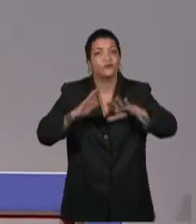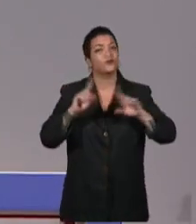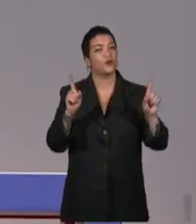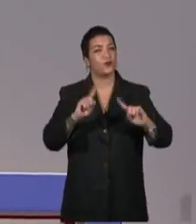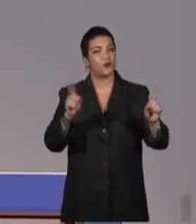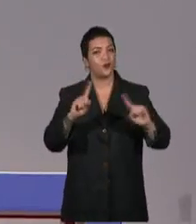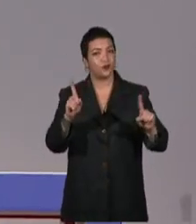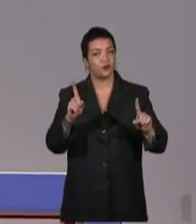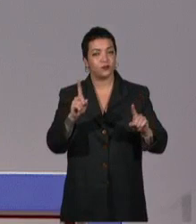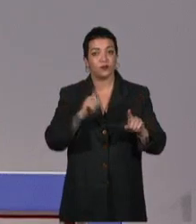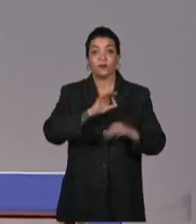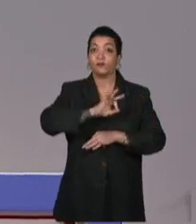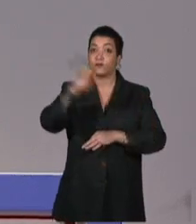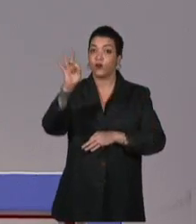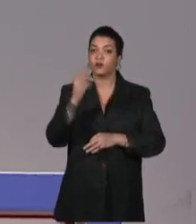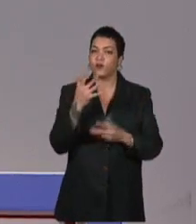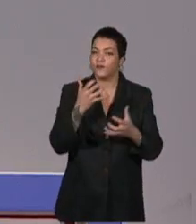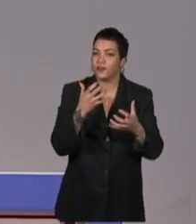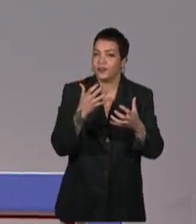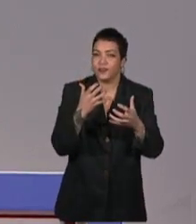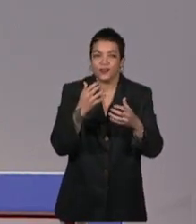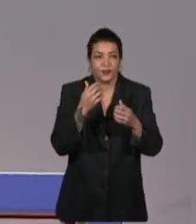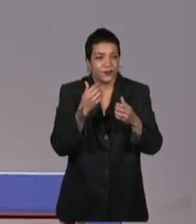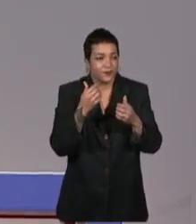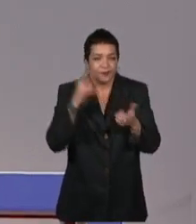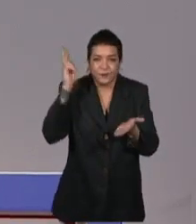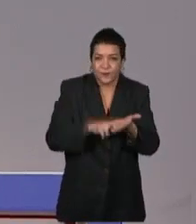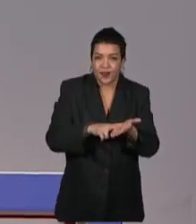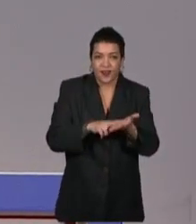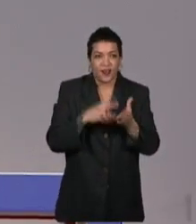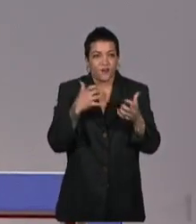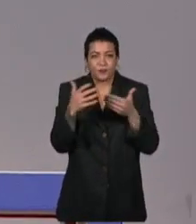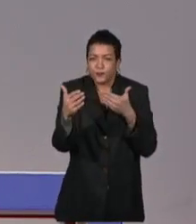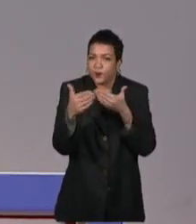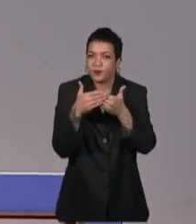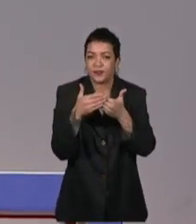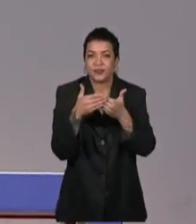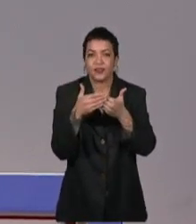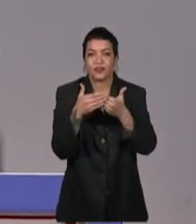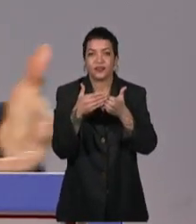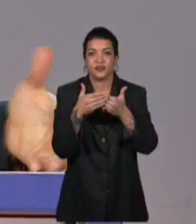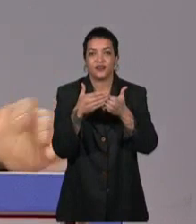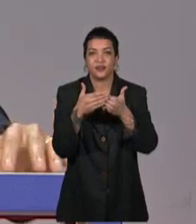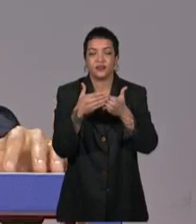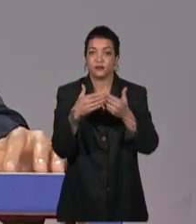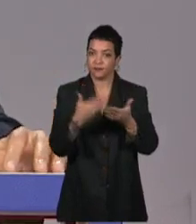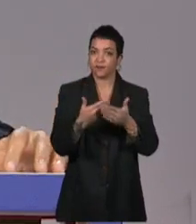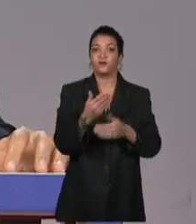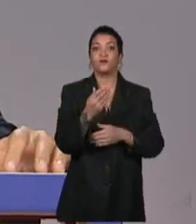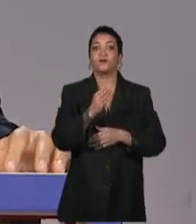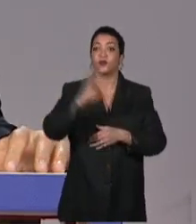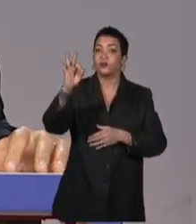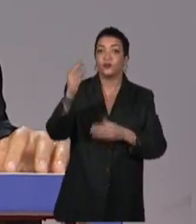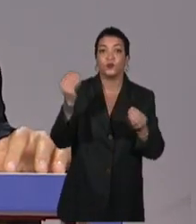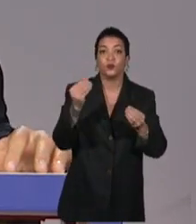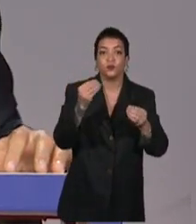soif d'authenticité, d'humanité, une soif de proximité. C'est la France qui renaît dans ses